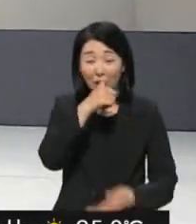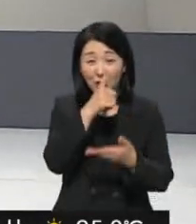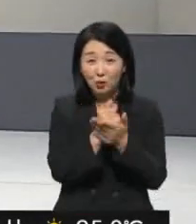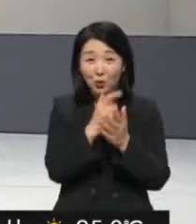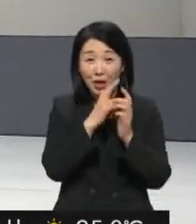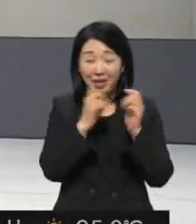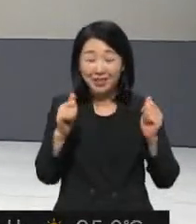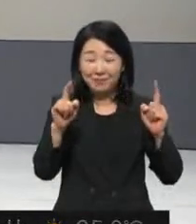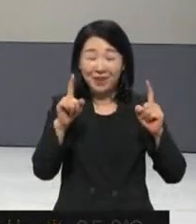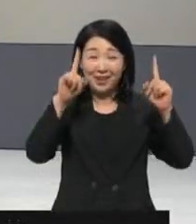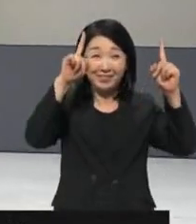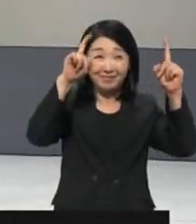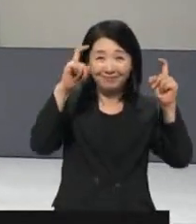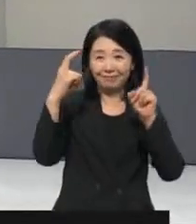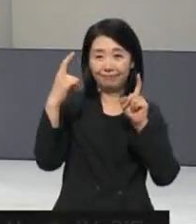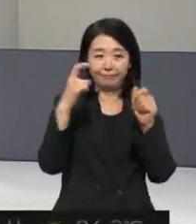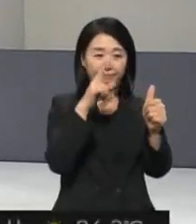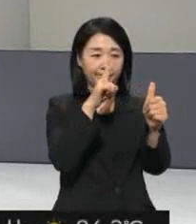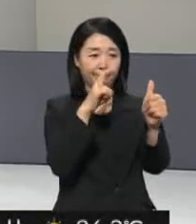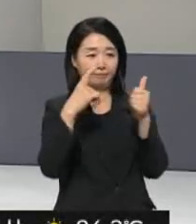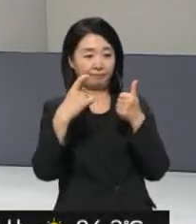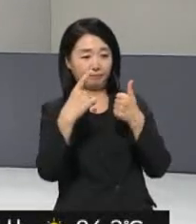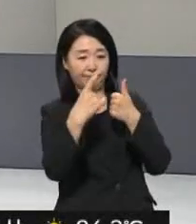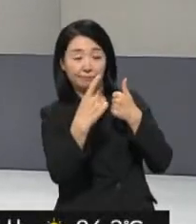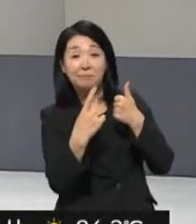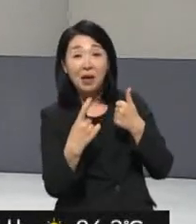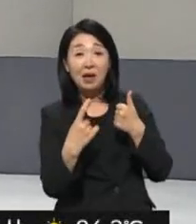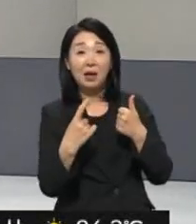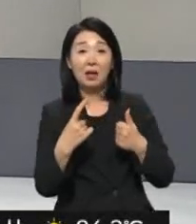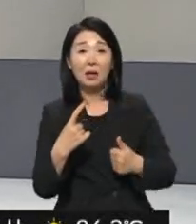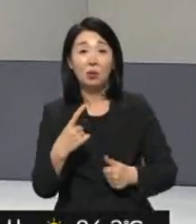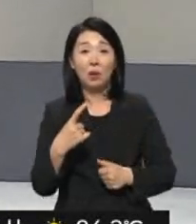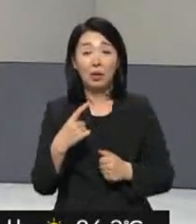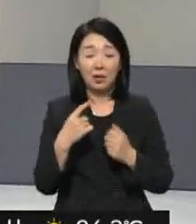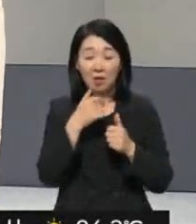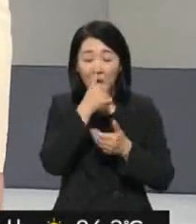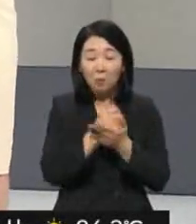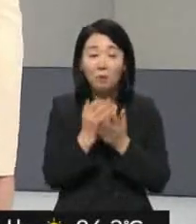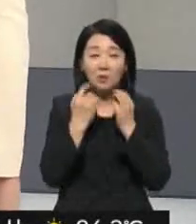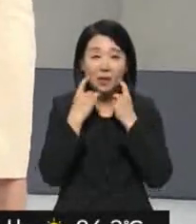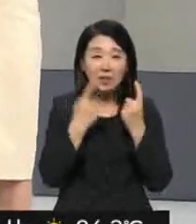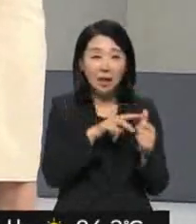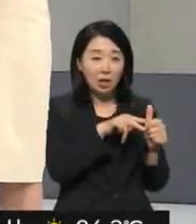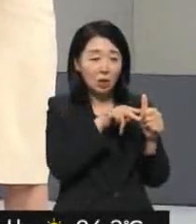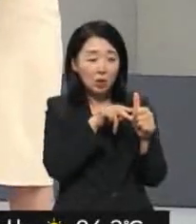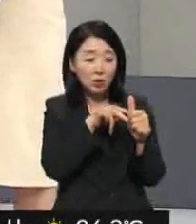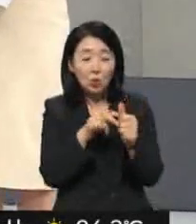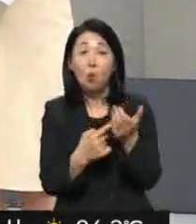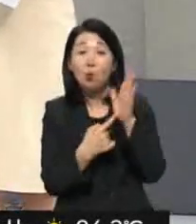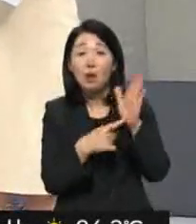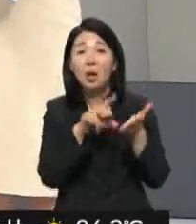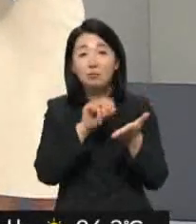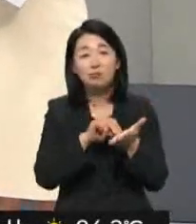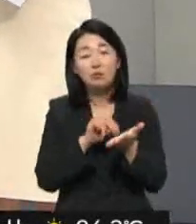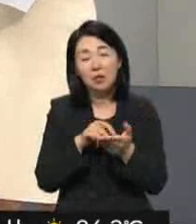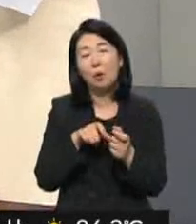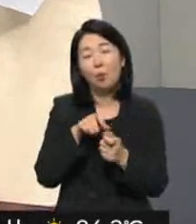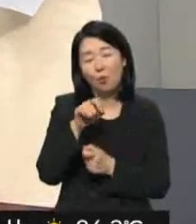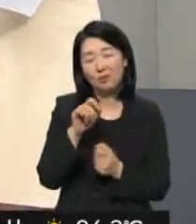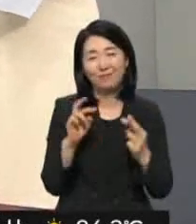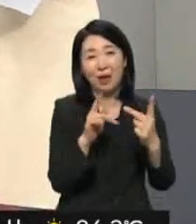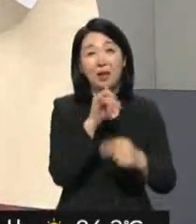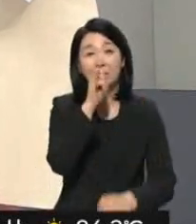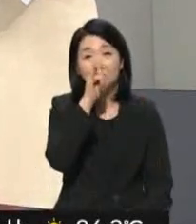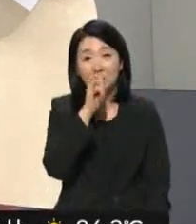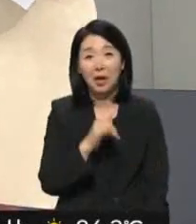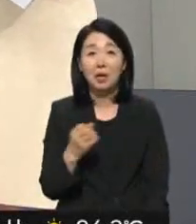공개입니다. 범죄자의 신상 공개 문제는 우리 사회의 오래된 논란거리였습니다. 지난해 9월에는 신당역 영무원 살인 사건의